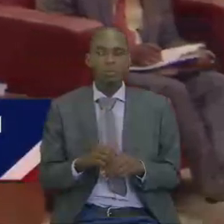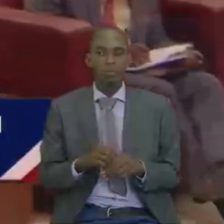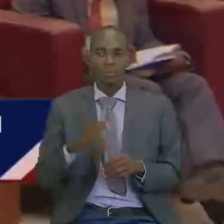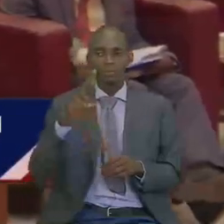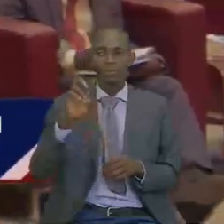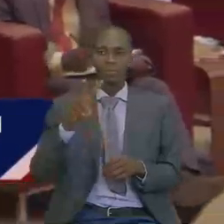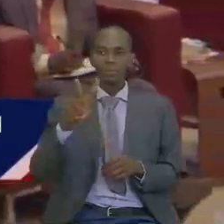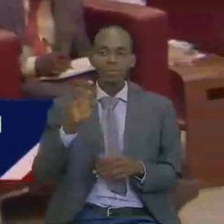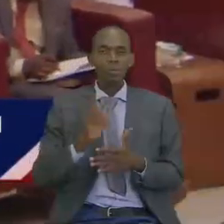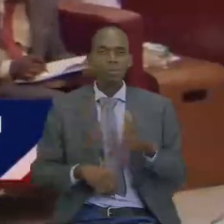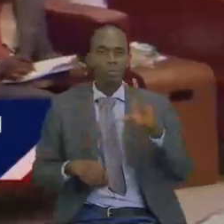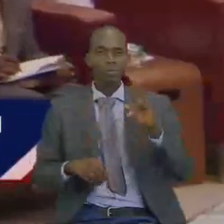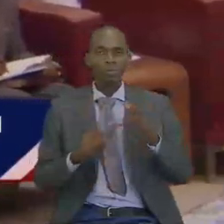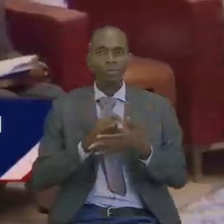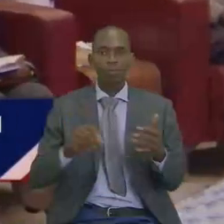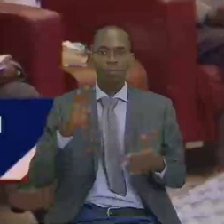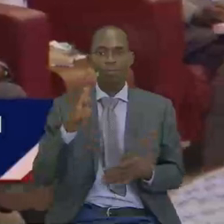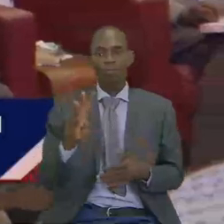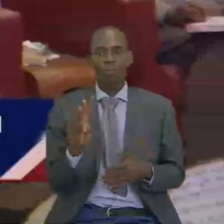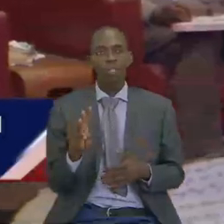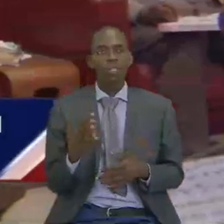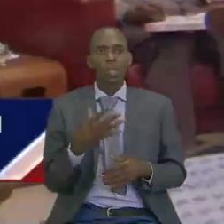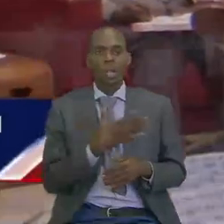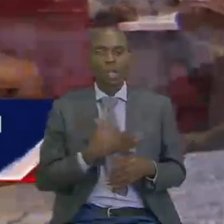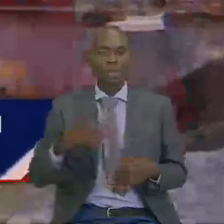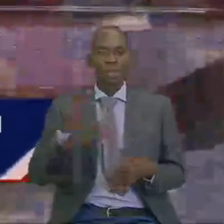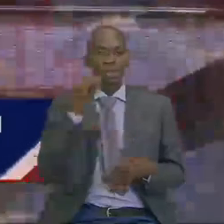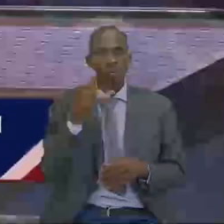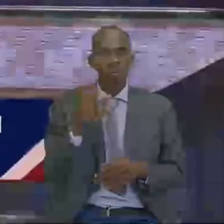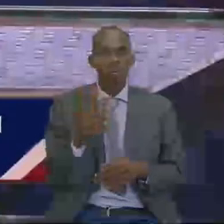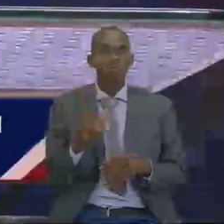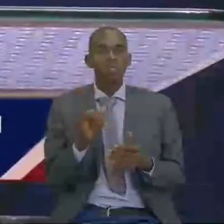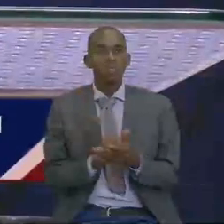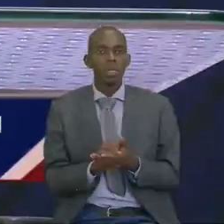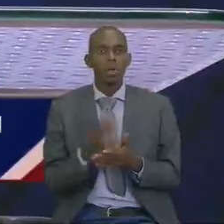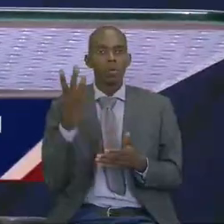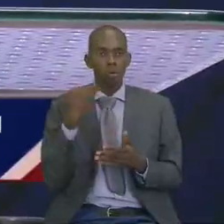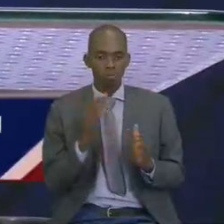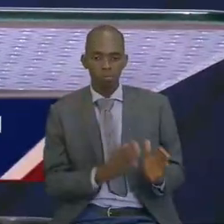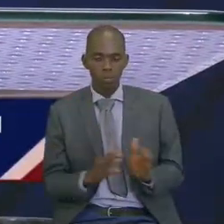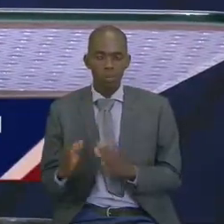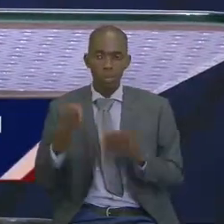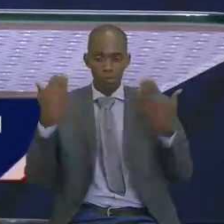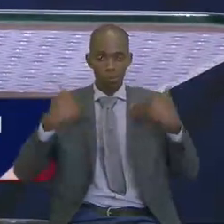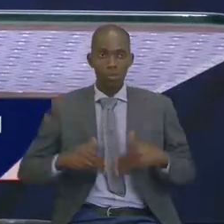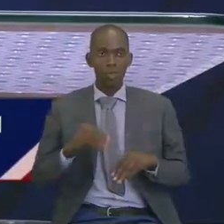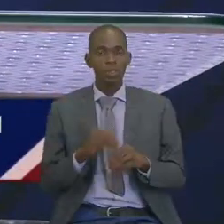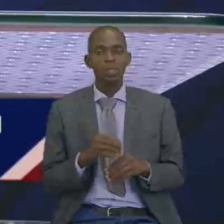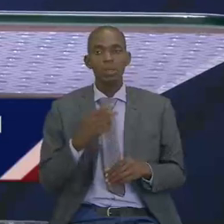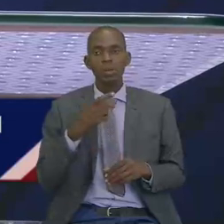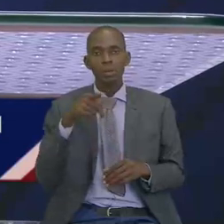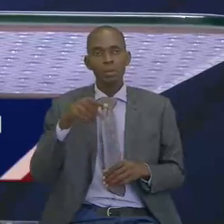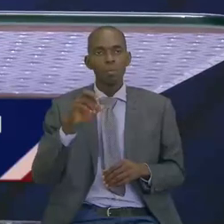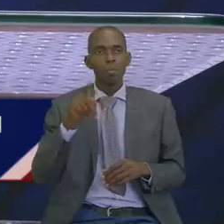Apocalypse 17, 4. Apocalypse 17, 4. Cette